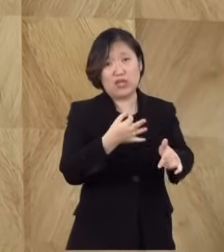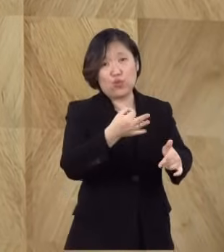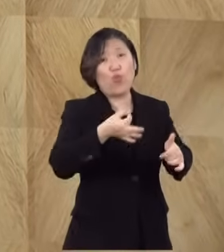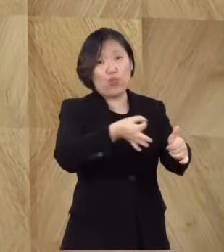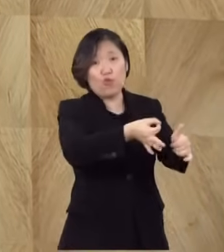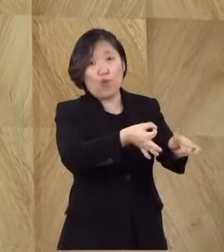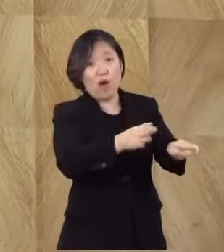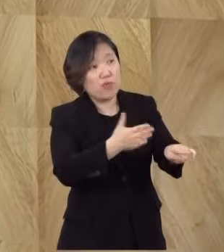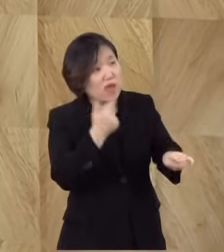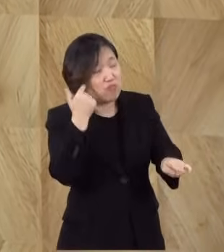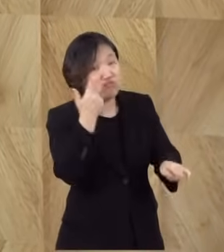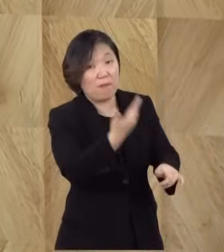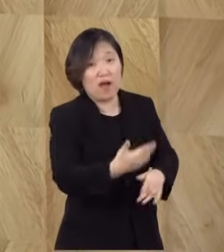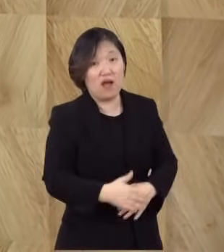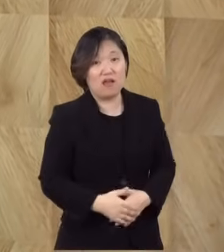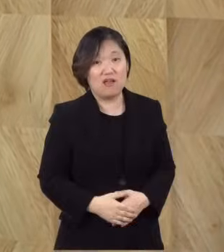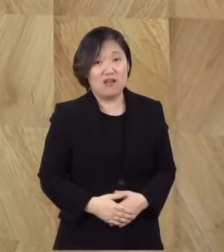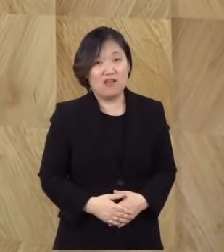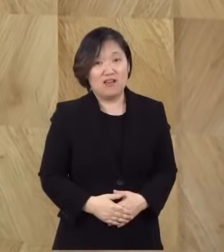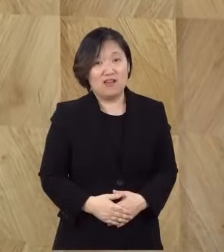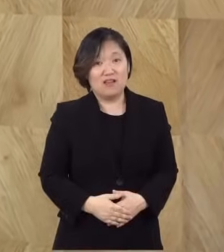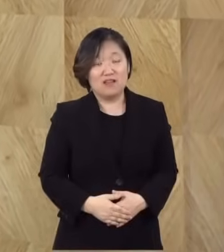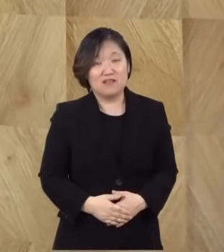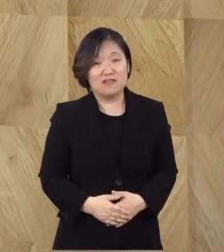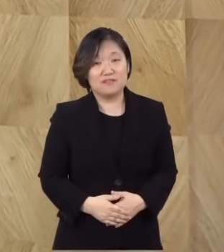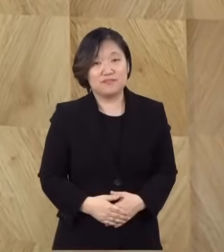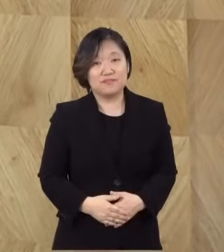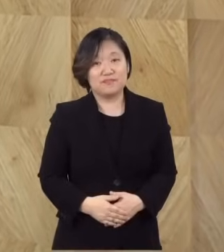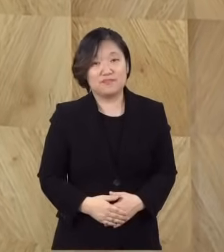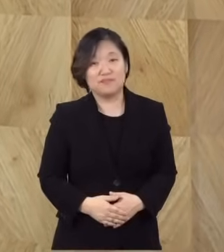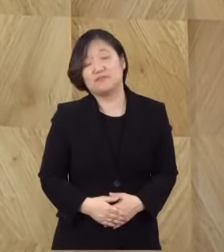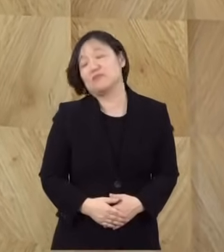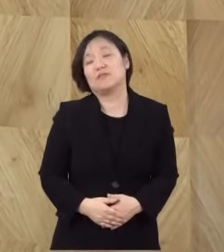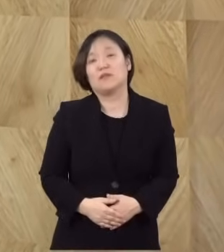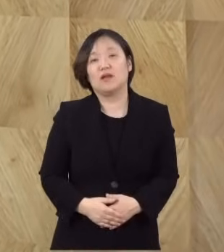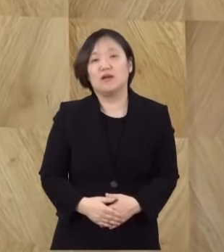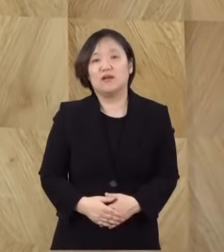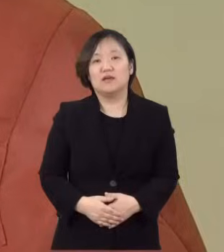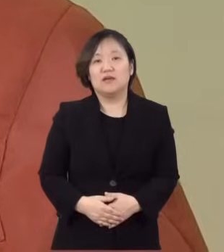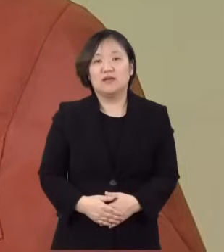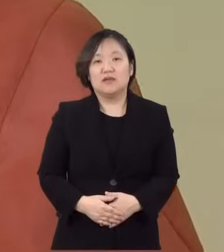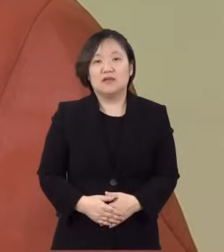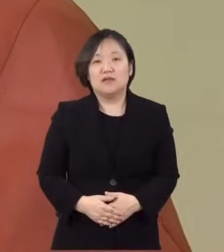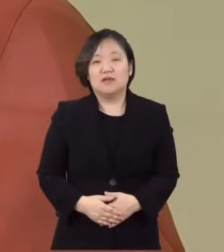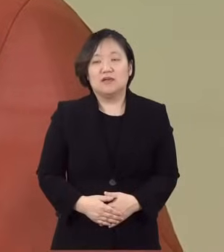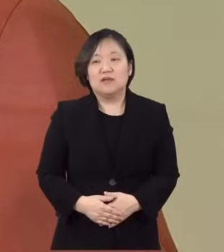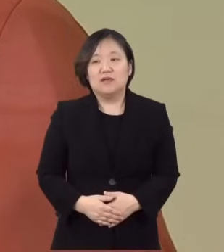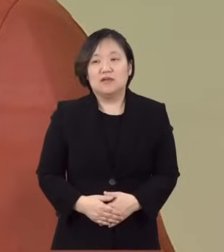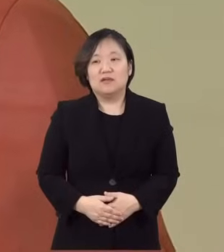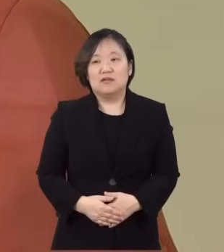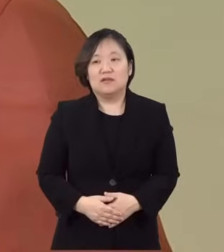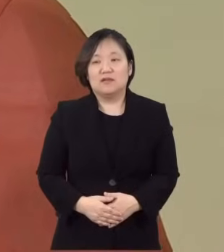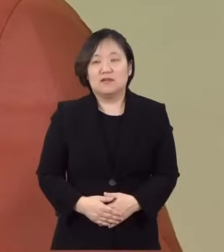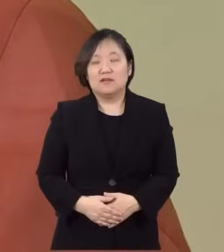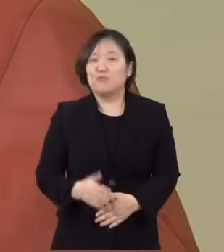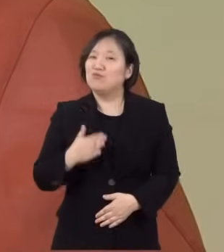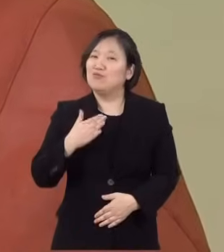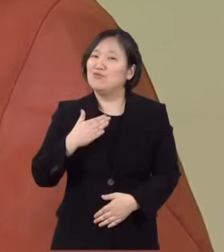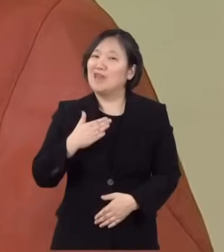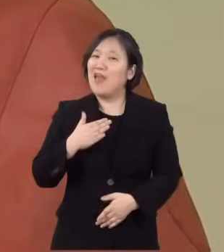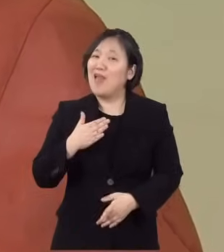대가를 받아야 되겠어라고 부처님이 말씀하십니다 그런데 물론